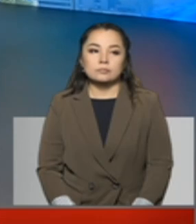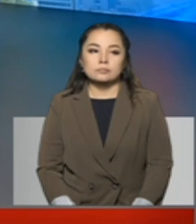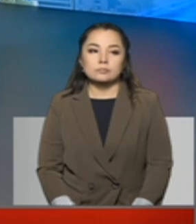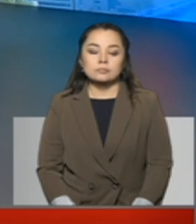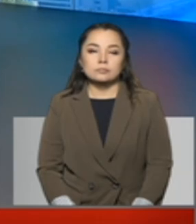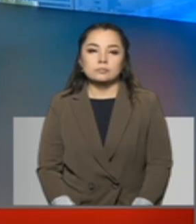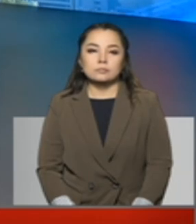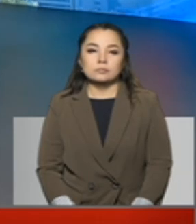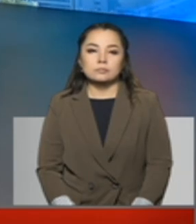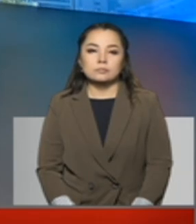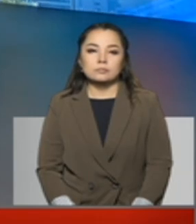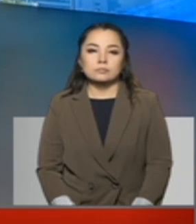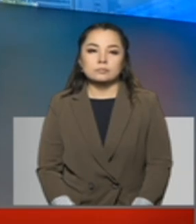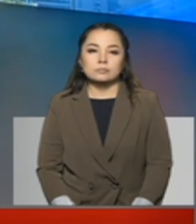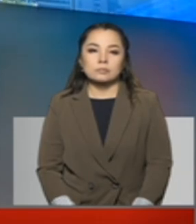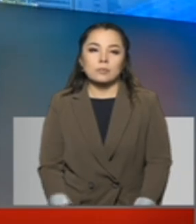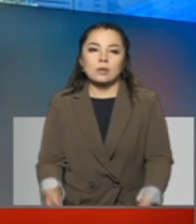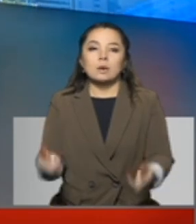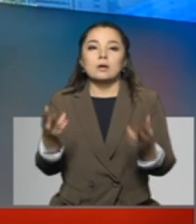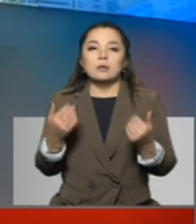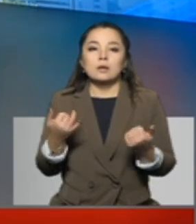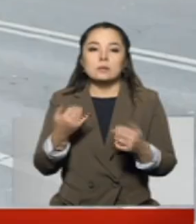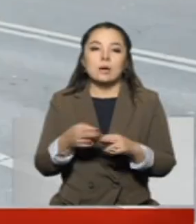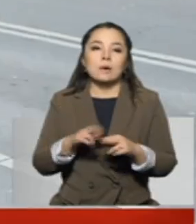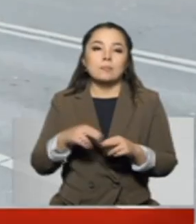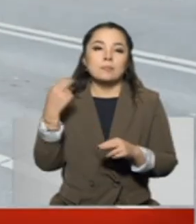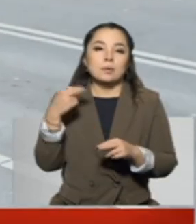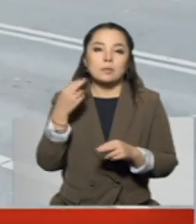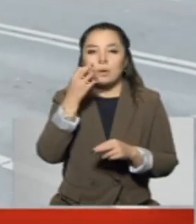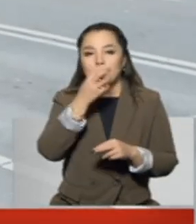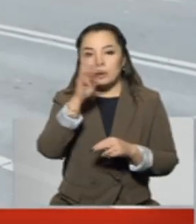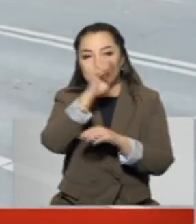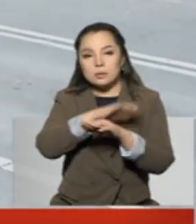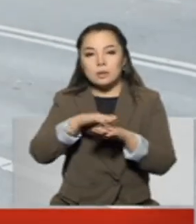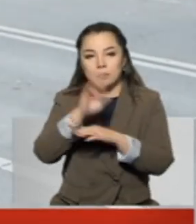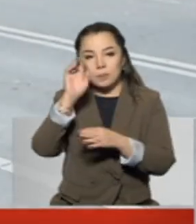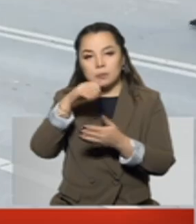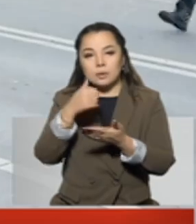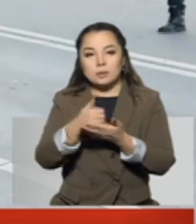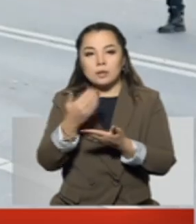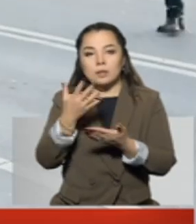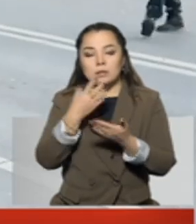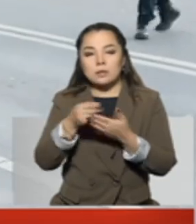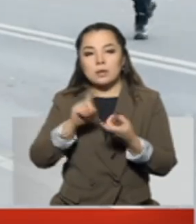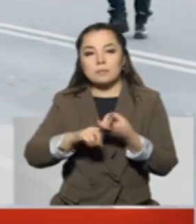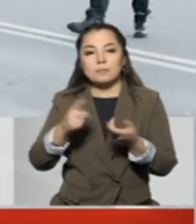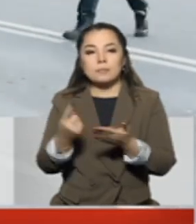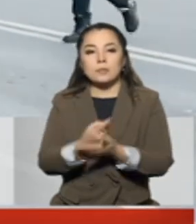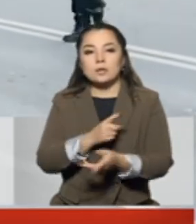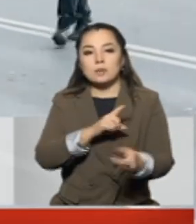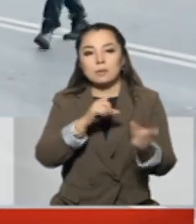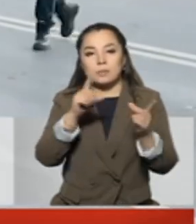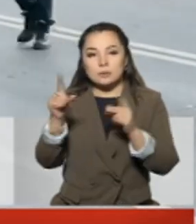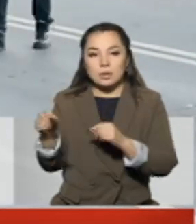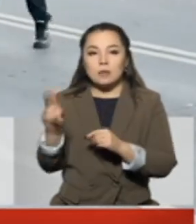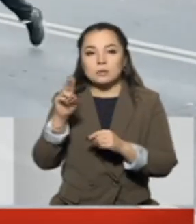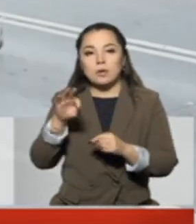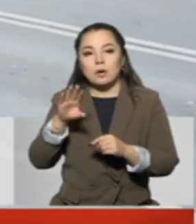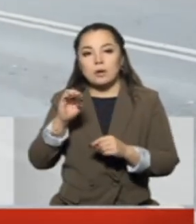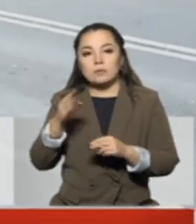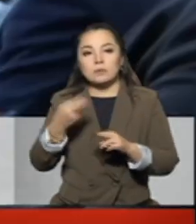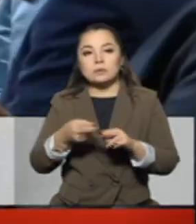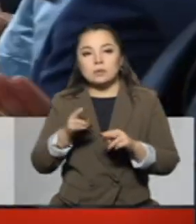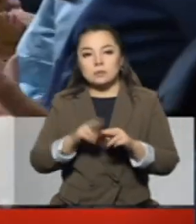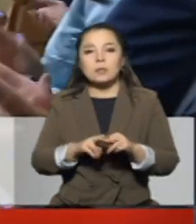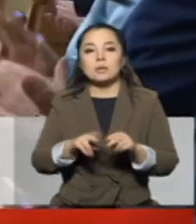Шерхан? Ләйлә, бұл президенттің Монголия еліне мемлекет басшысы ретіндегі алғашқы сапары, сондықтан Қасым-Жомарт Тоқаев